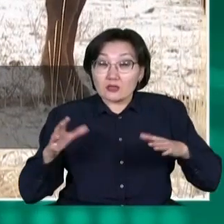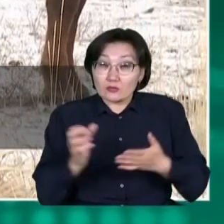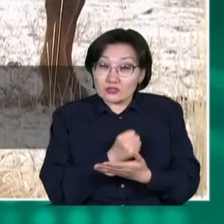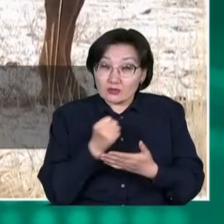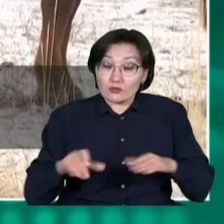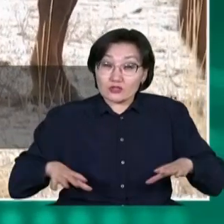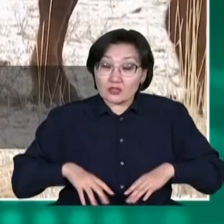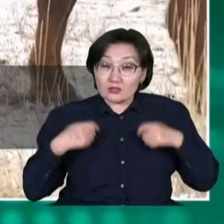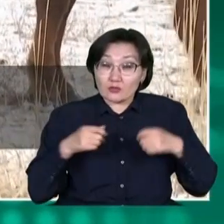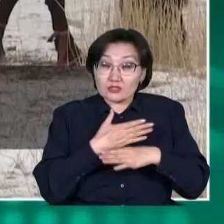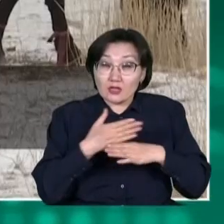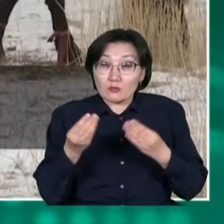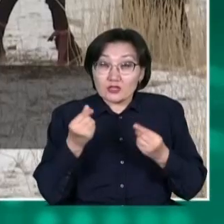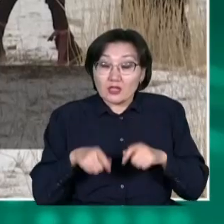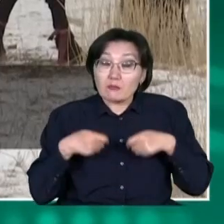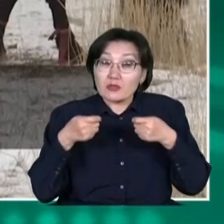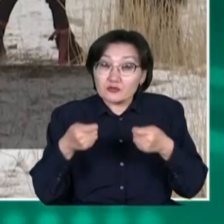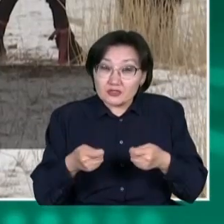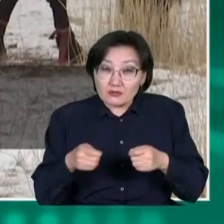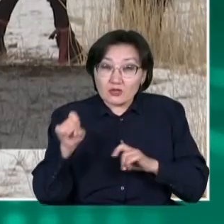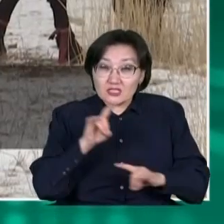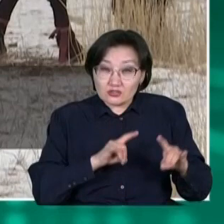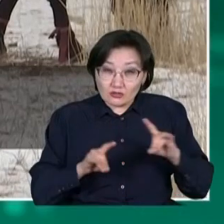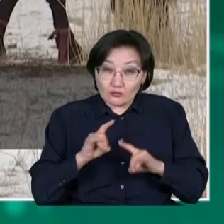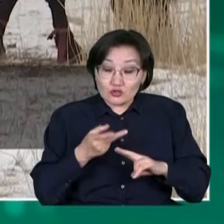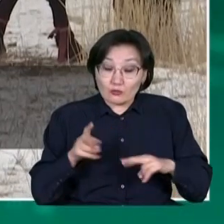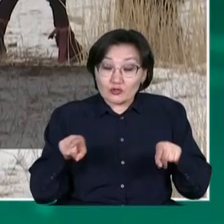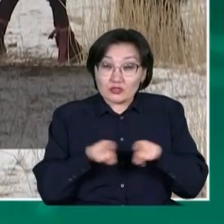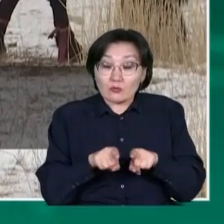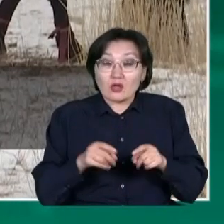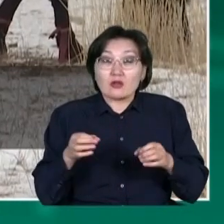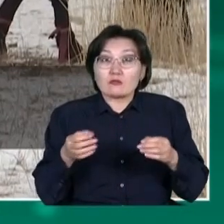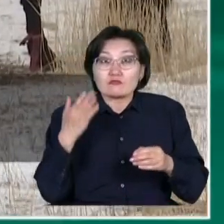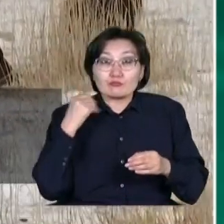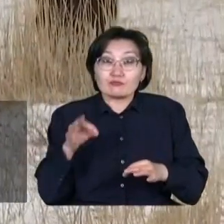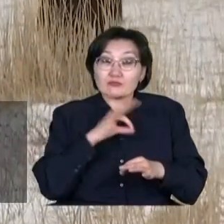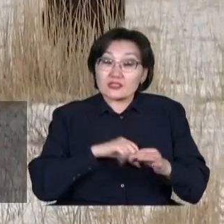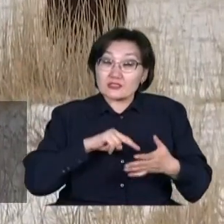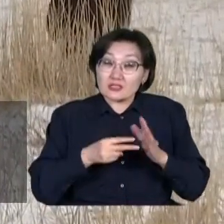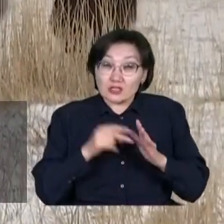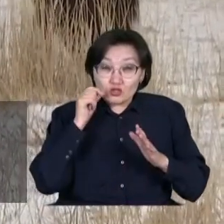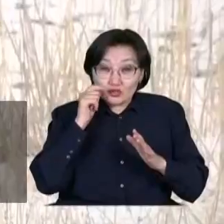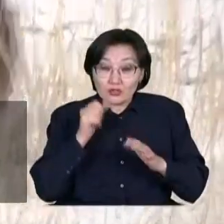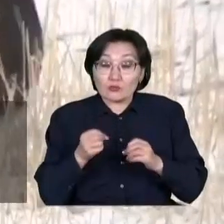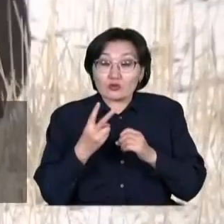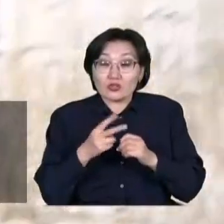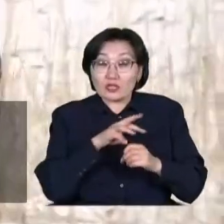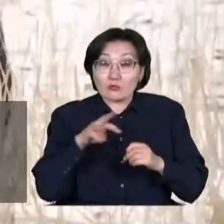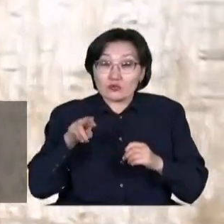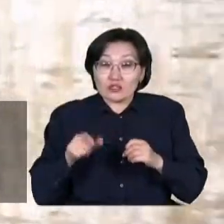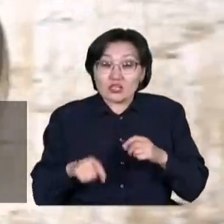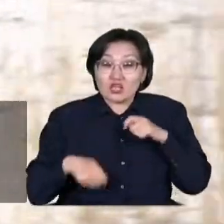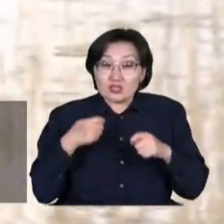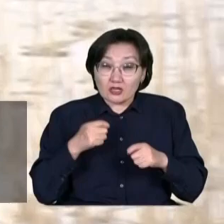жануарды саудалап болған соң ақшасын беремін деп көндірген екен. Осылайша оңай олжа табуды көздеген алаяқ 12 миллион теңге